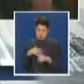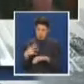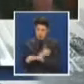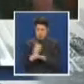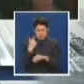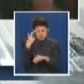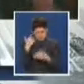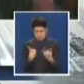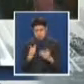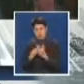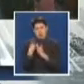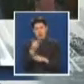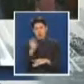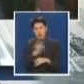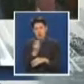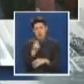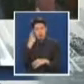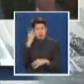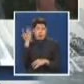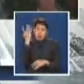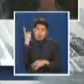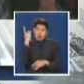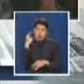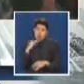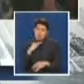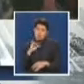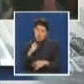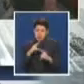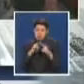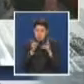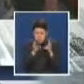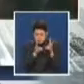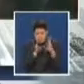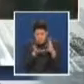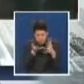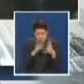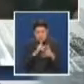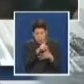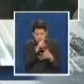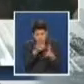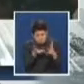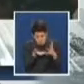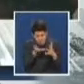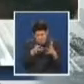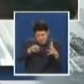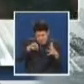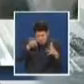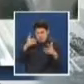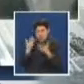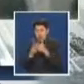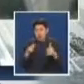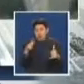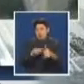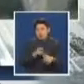แล้วกันนะครับเพราะว่าผมยังที่ผ่านมาเนี่ยเขาจะต้องไปใช้กระบวนการของการไปสำรวจไปอะไรต่างๆนะฮะแล้วก็กว่าจะชดเช